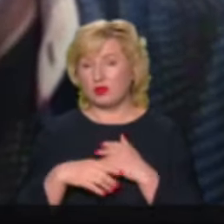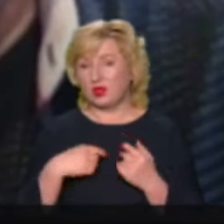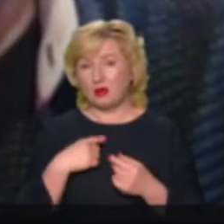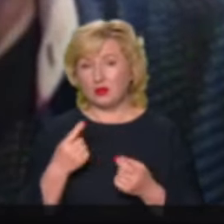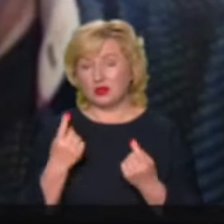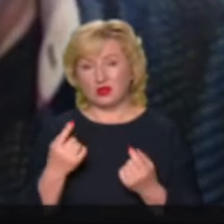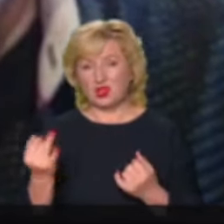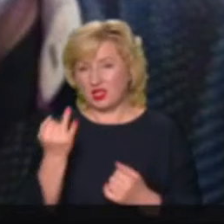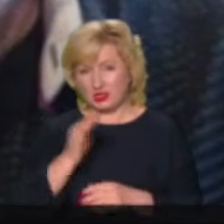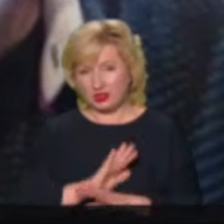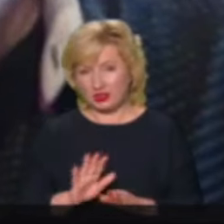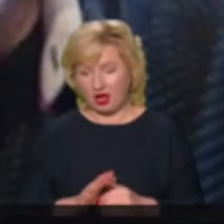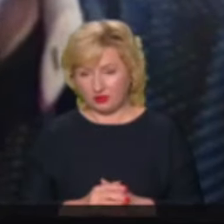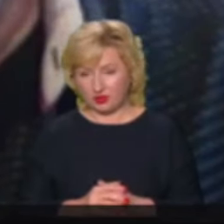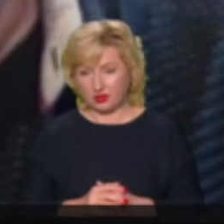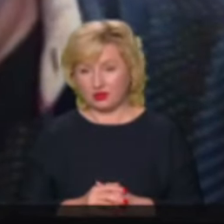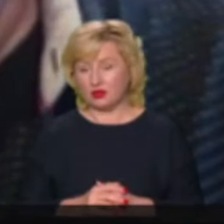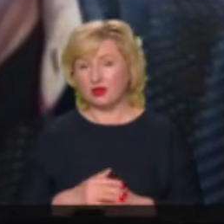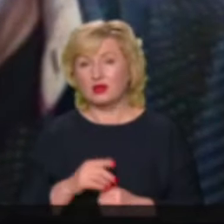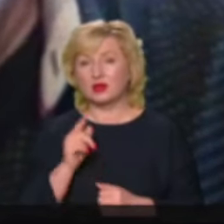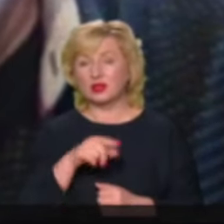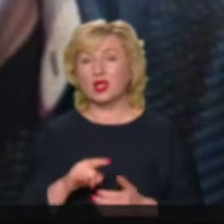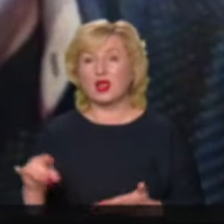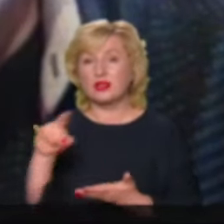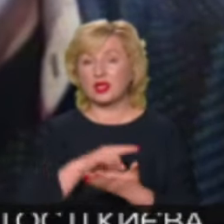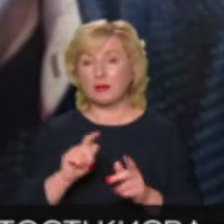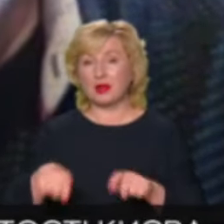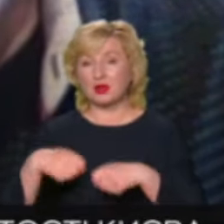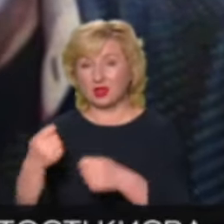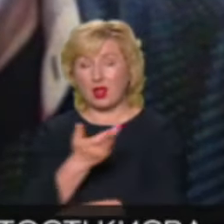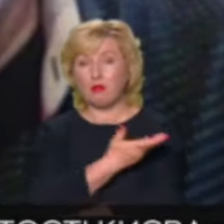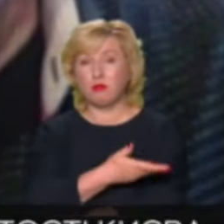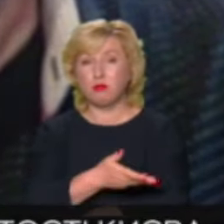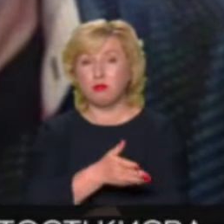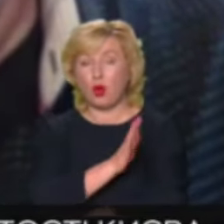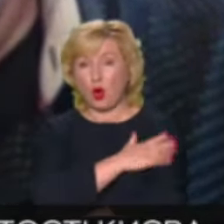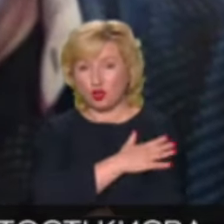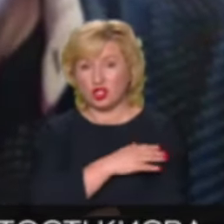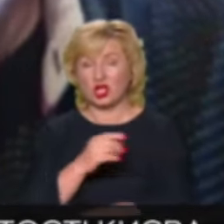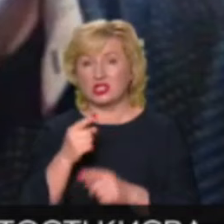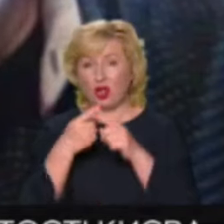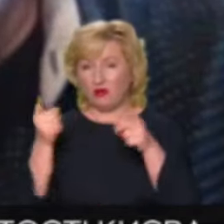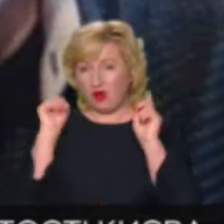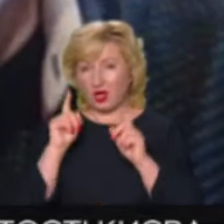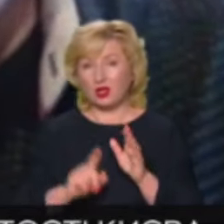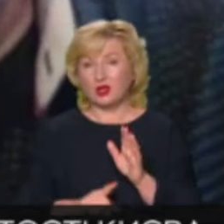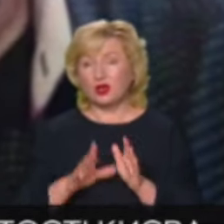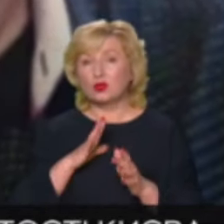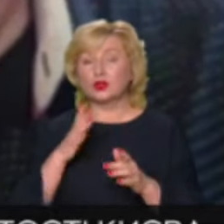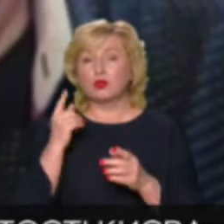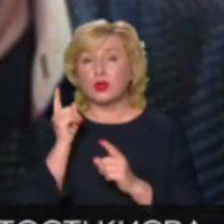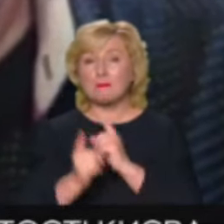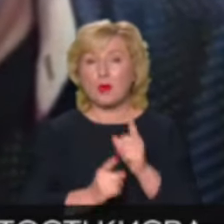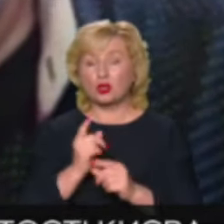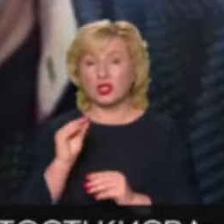них зацікавлені. От навіть ті літаки, які нам передала Польща, Словакія там на самому початку, вони були вже модернізовані в